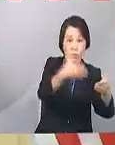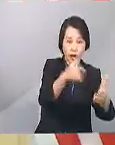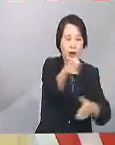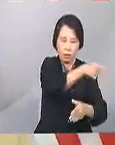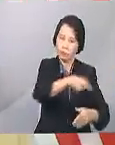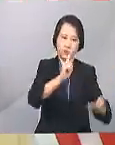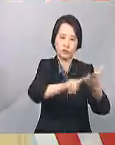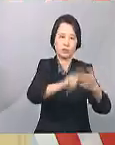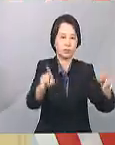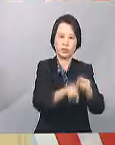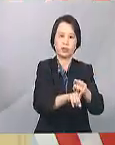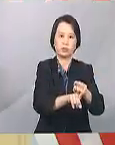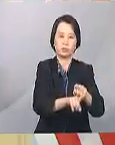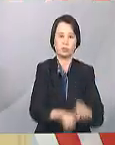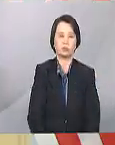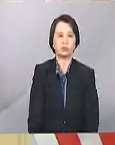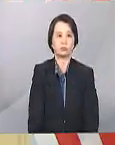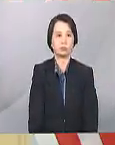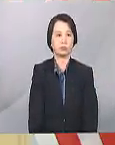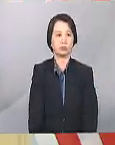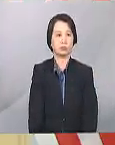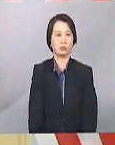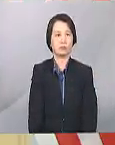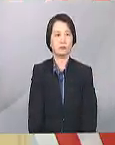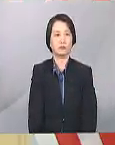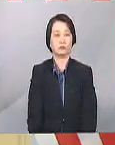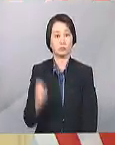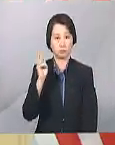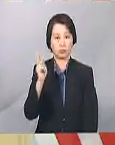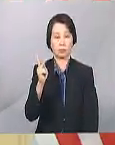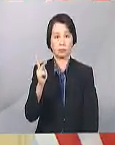daripada Pasar Borong Selayang tersebut. Yeah?